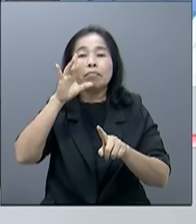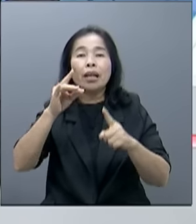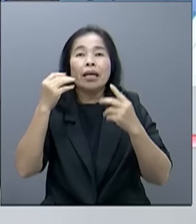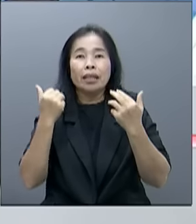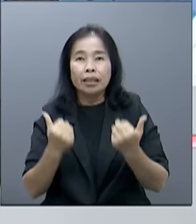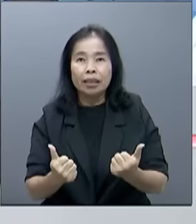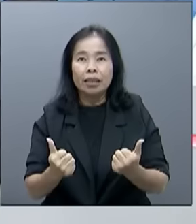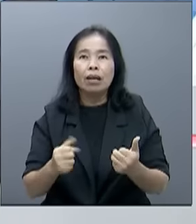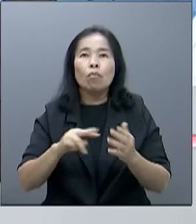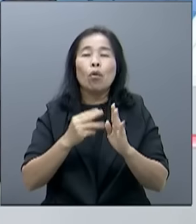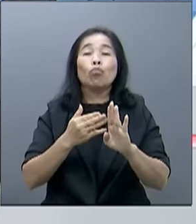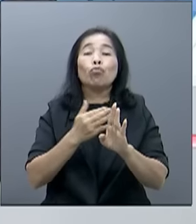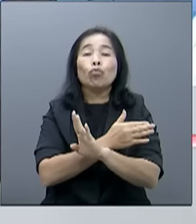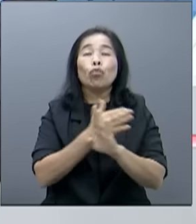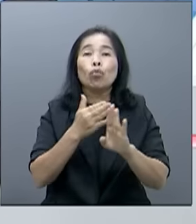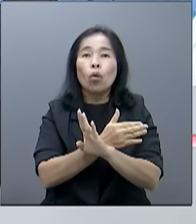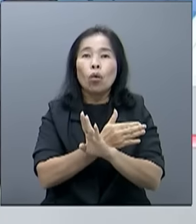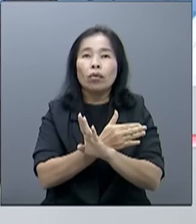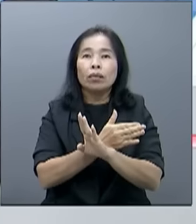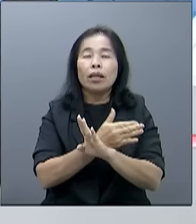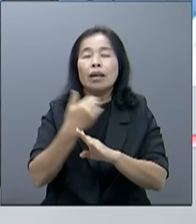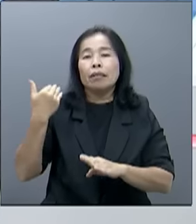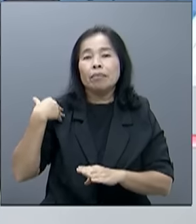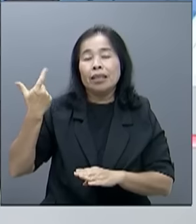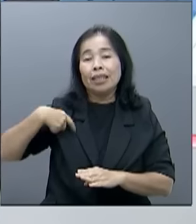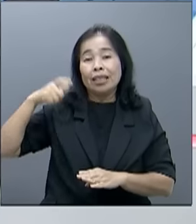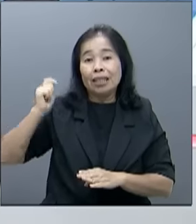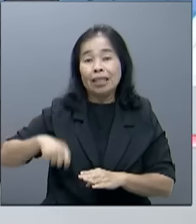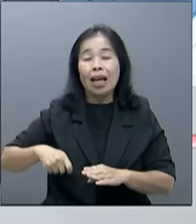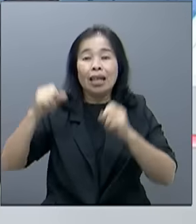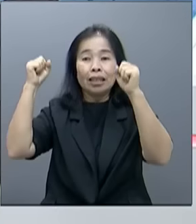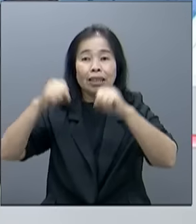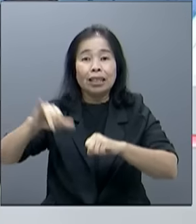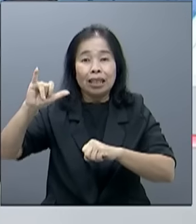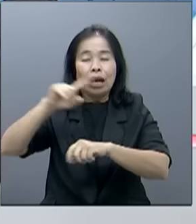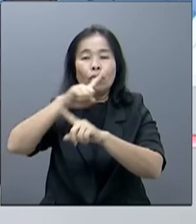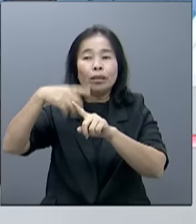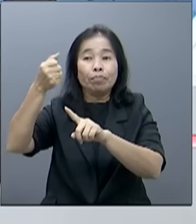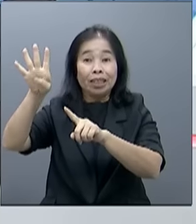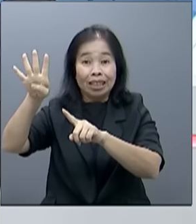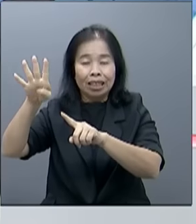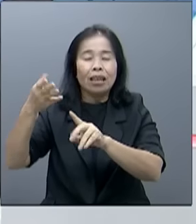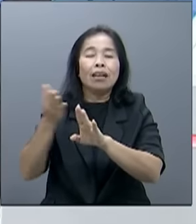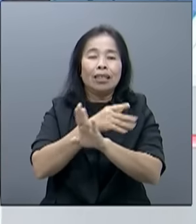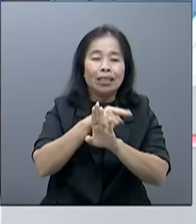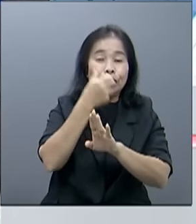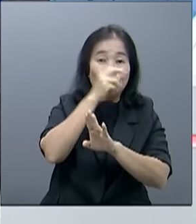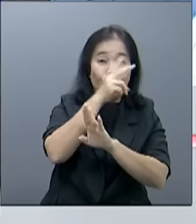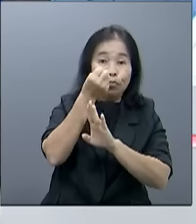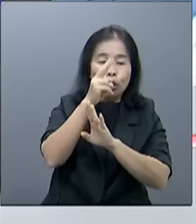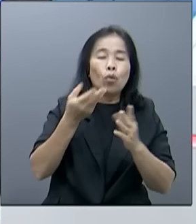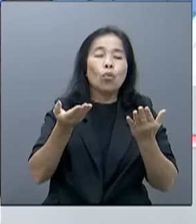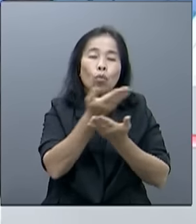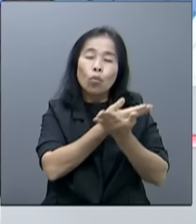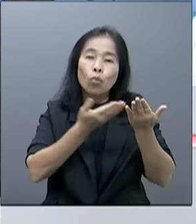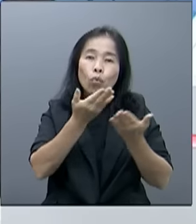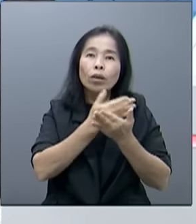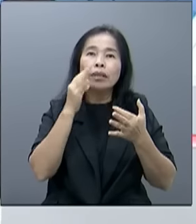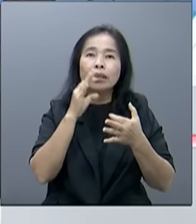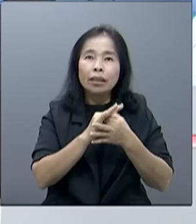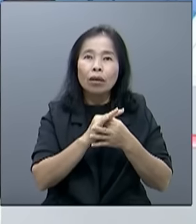ว่าก่อนวันนัดศาลชี้ขาดคดีถอดถอนนายกรัฐมนตรีแค่2วันก็มาคุยกันเรื่องคาสิ